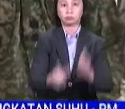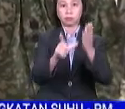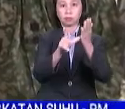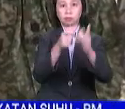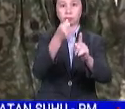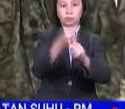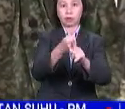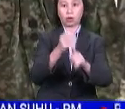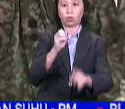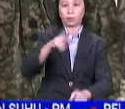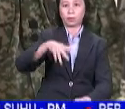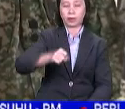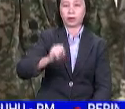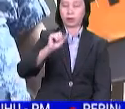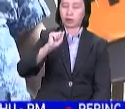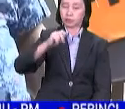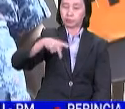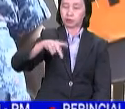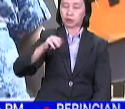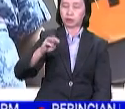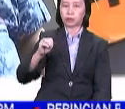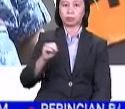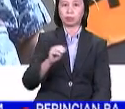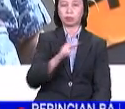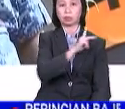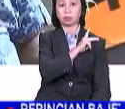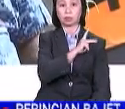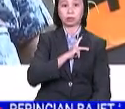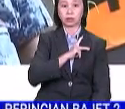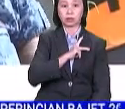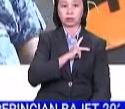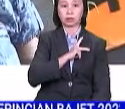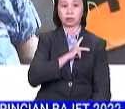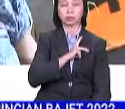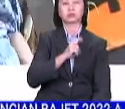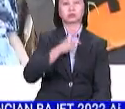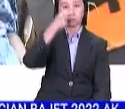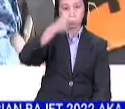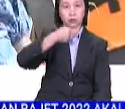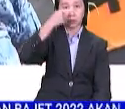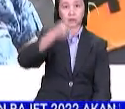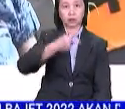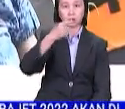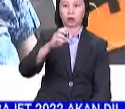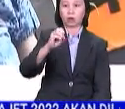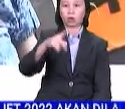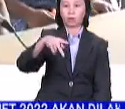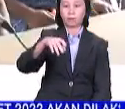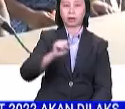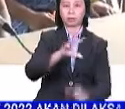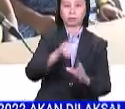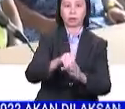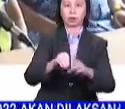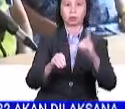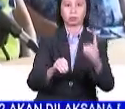Timbalan Pengarah Operasi APMM Johor, Kapten Maritim Simon Templer Lotusa berkata, operasi